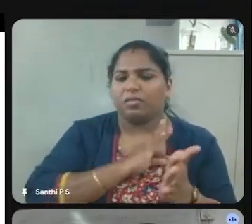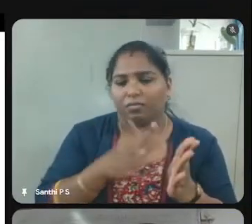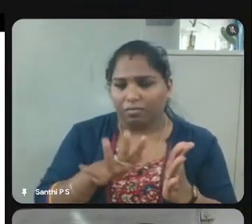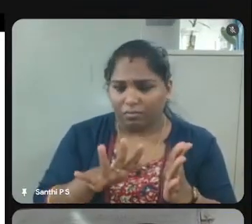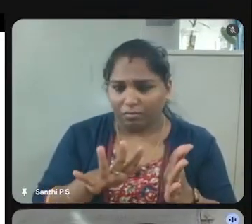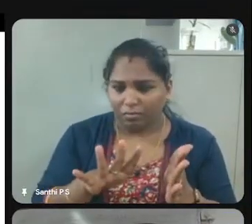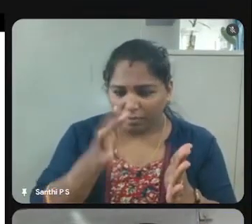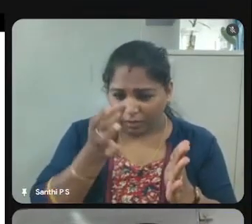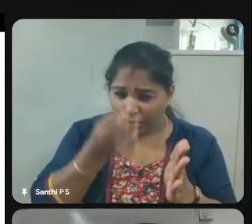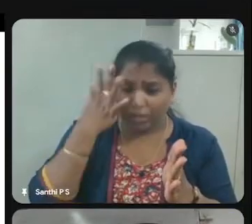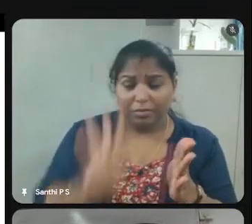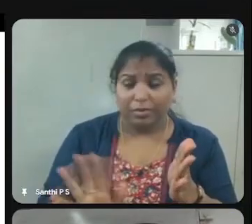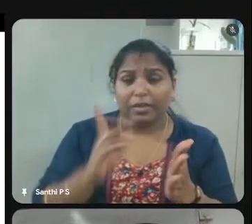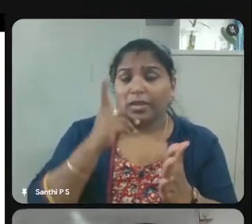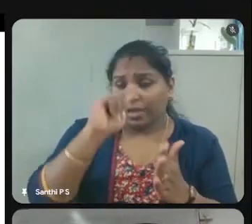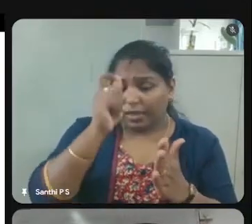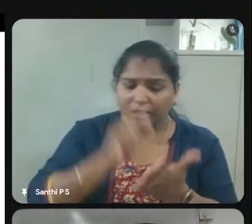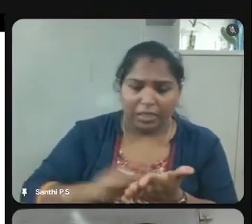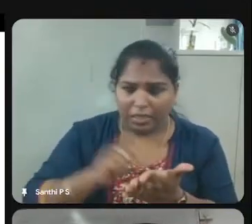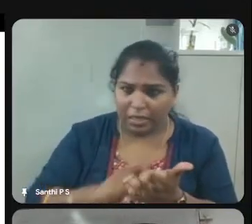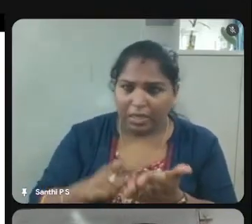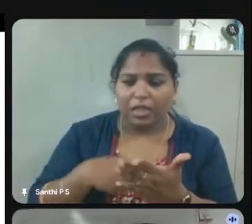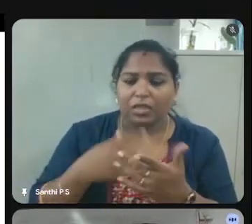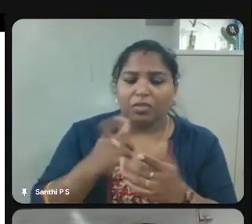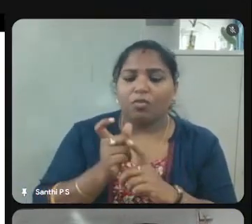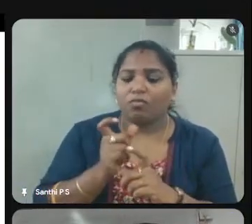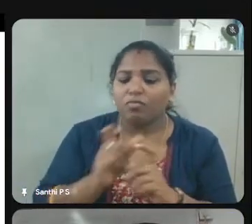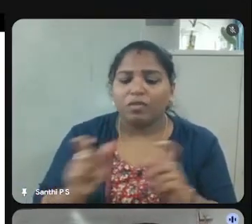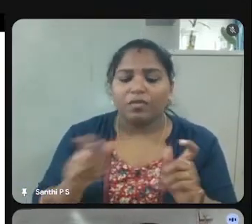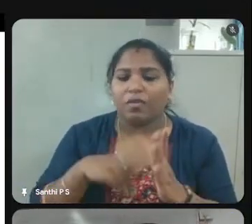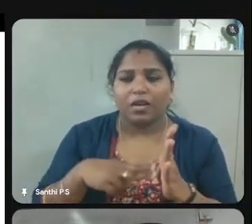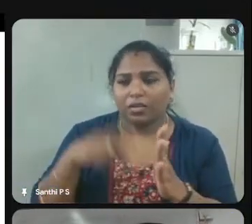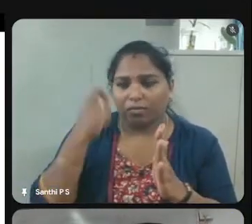ഭയങ്കര ദേഷ്യം. ഇംഗ്ലീഷ് പിന്നെ എഴുതാനേ അറിയാവൂ, കൂട്ടി വായിക്കത്തില്ല.